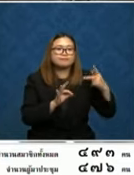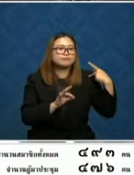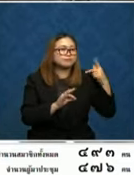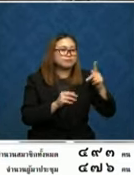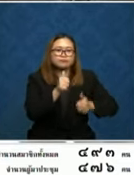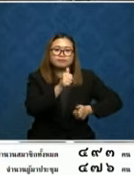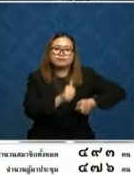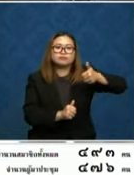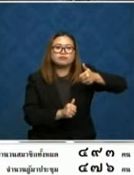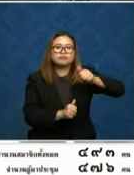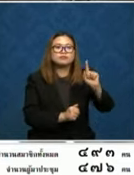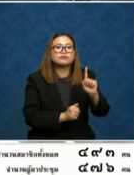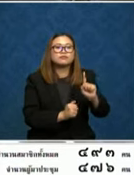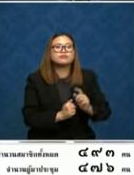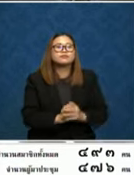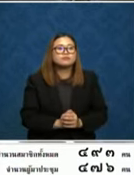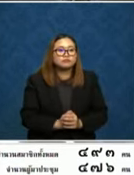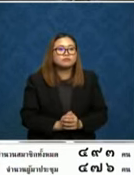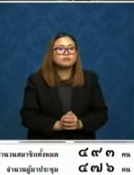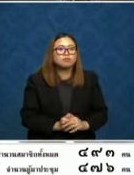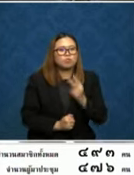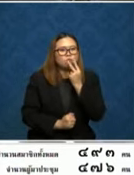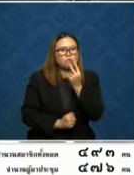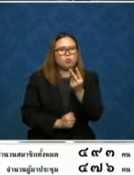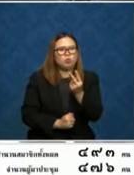ยดูโจทย์แล้วเป็นโจทย์